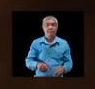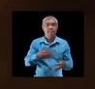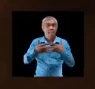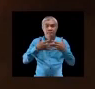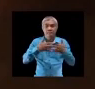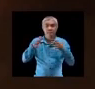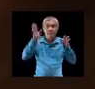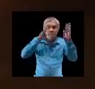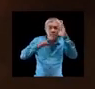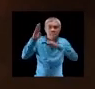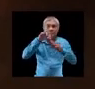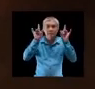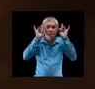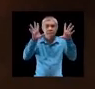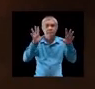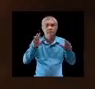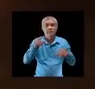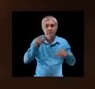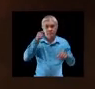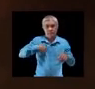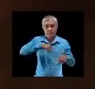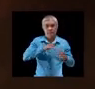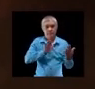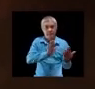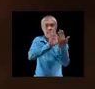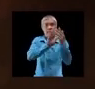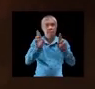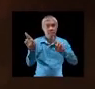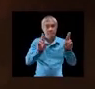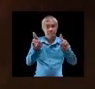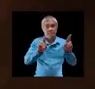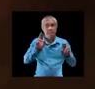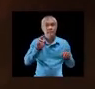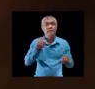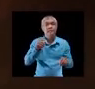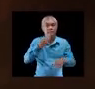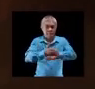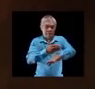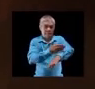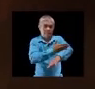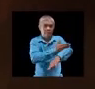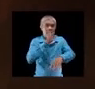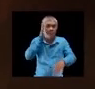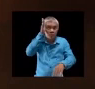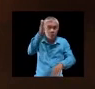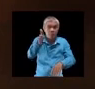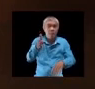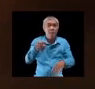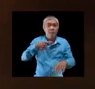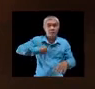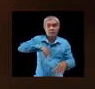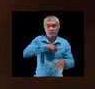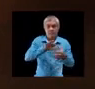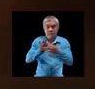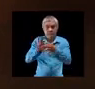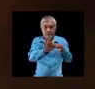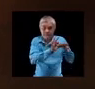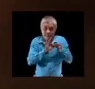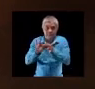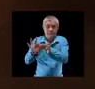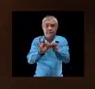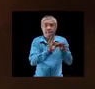Sa gitna ng krisis, ay dapat nating harapin ang paghahanda para sa magandang bukas ng